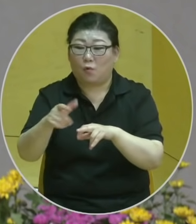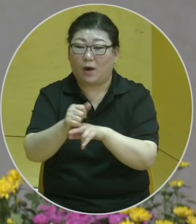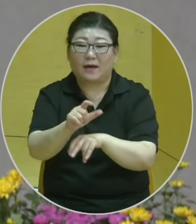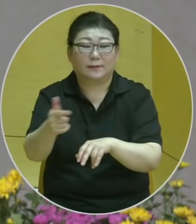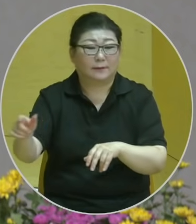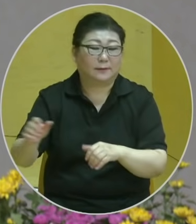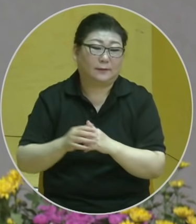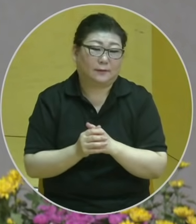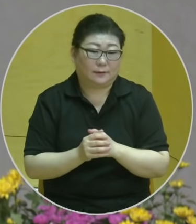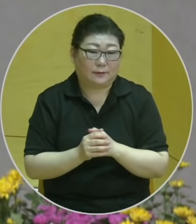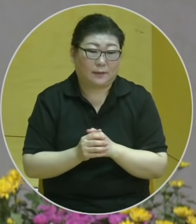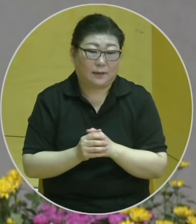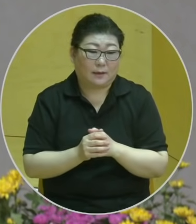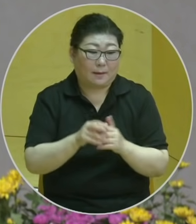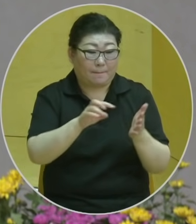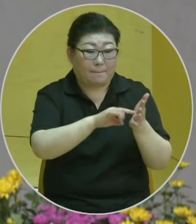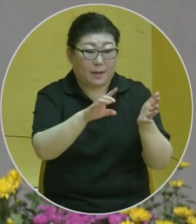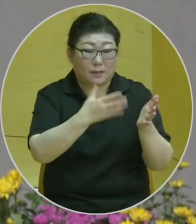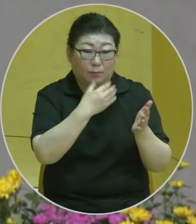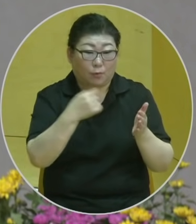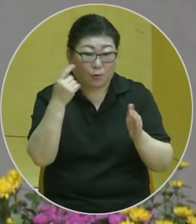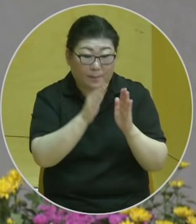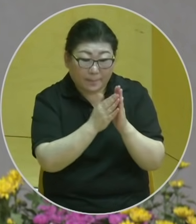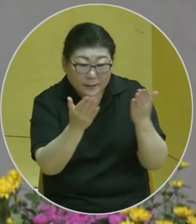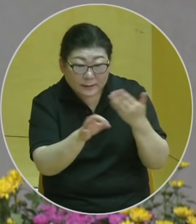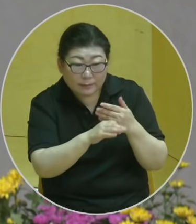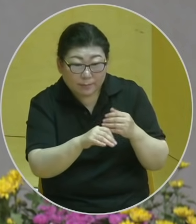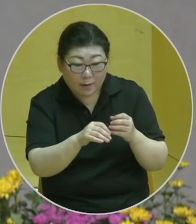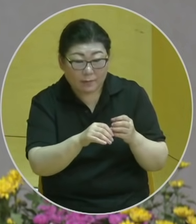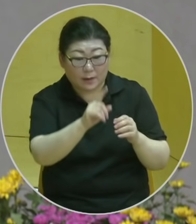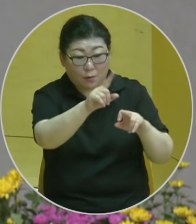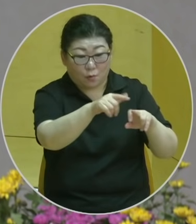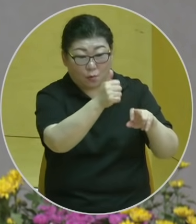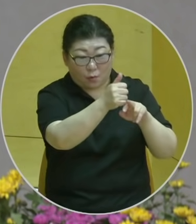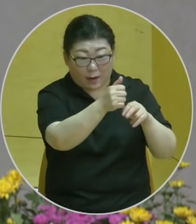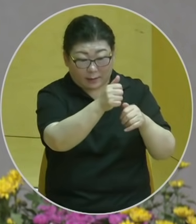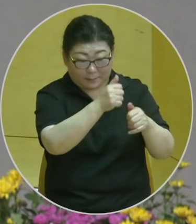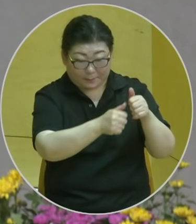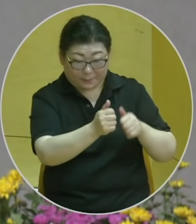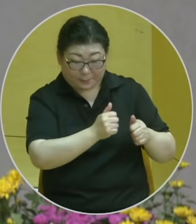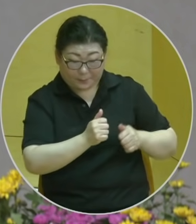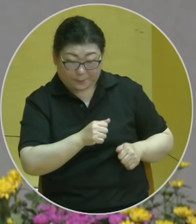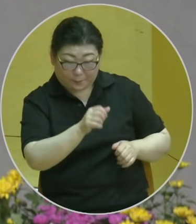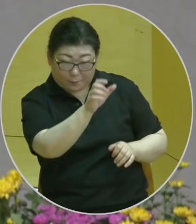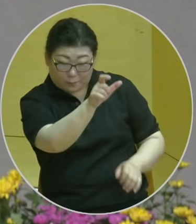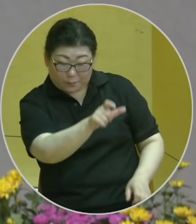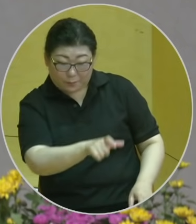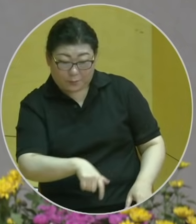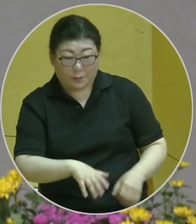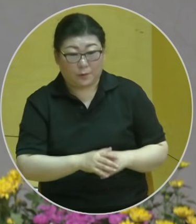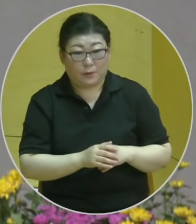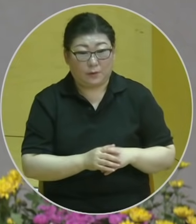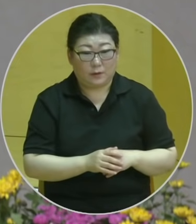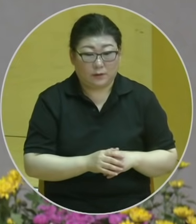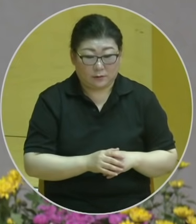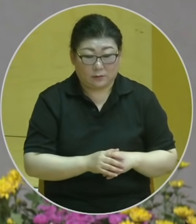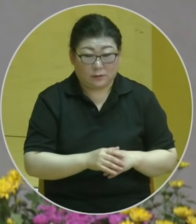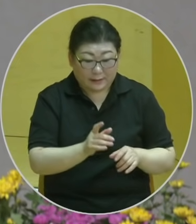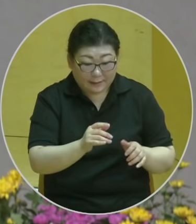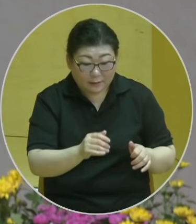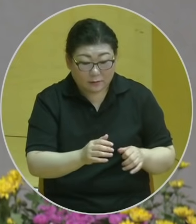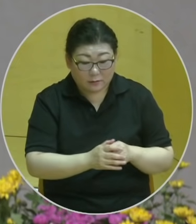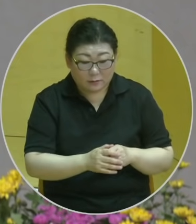마태복음을 펼치면 왕의 그 가계를 따라서 다윗과 유대인의 조상 아브라함까지 추적해서 예수님의 족보를